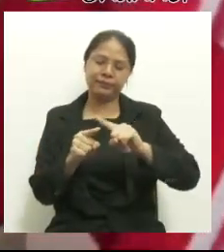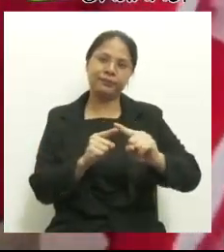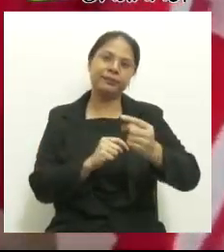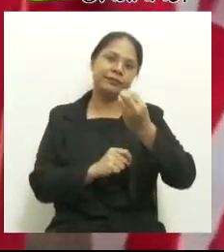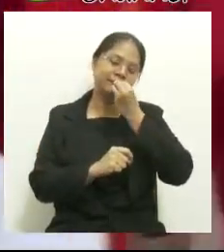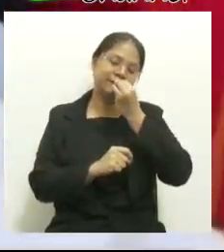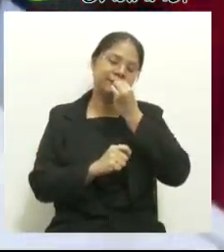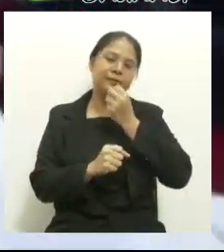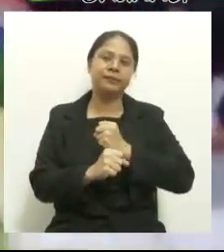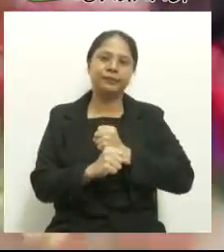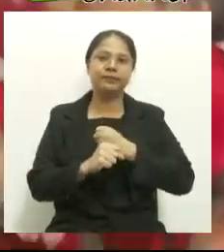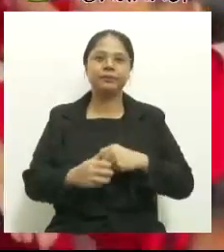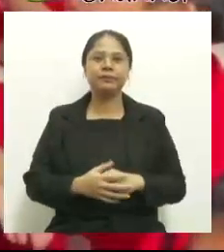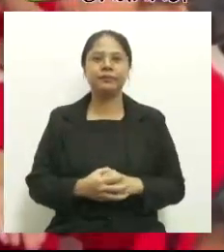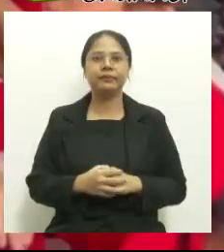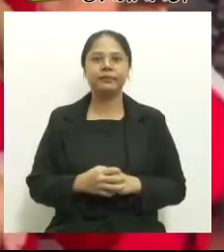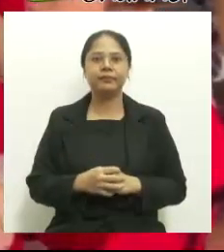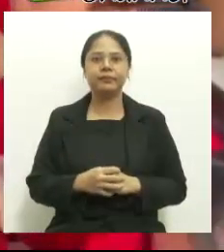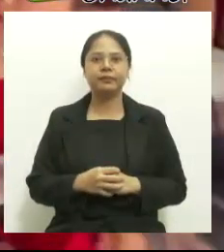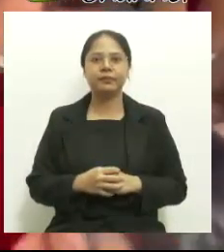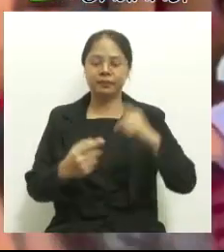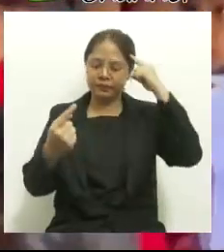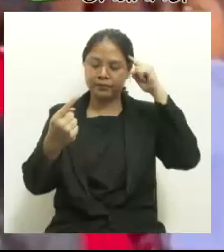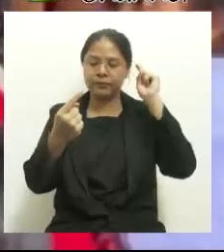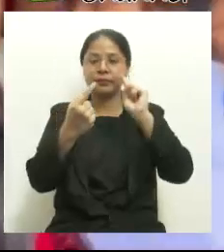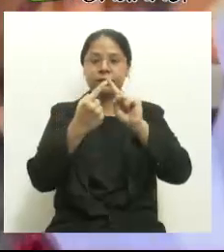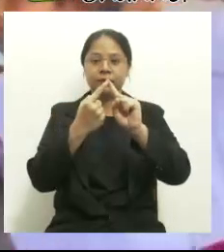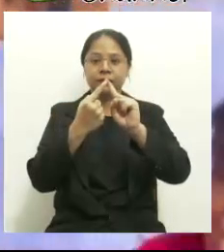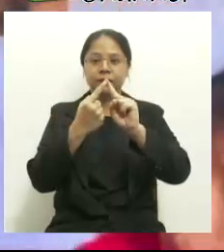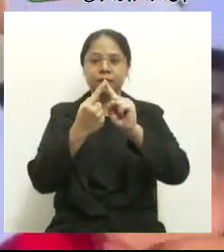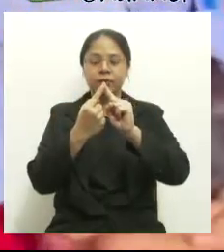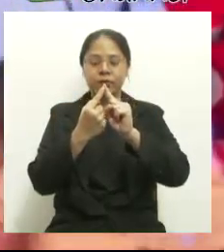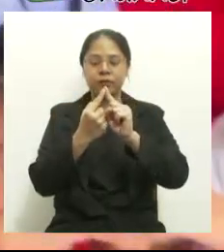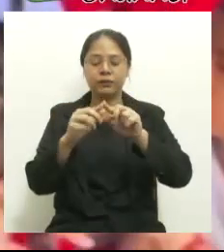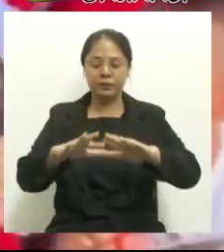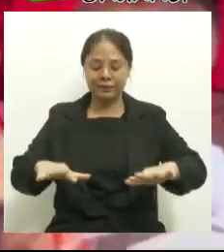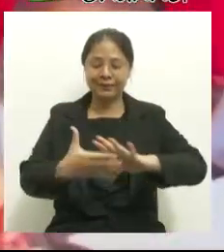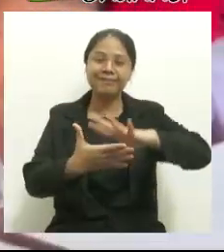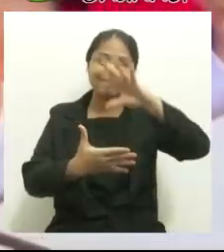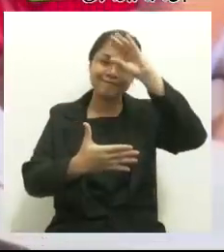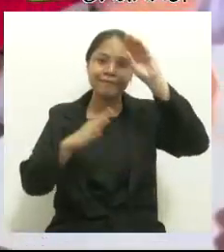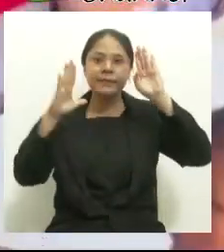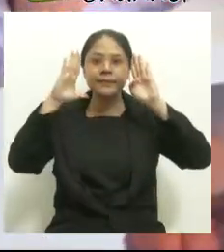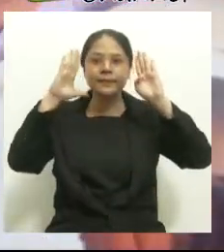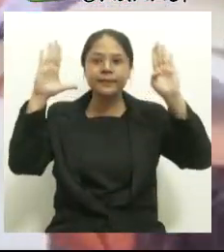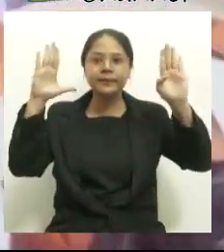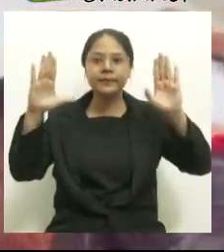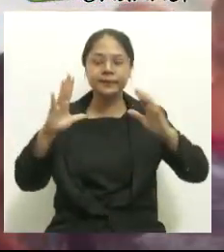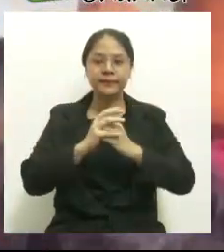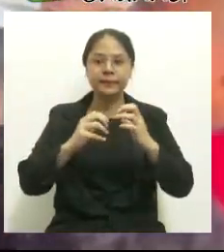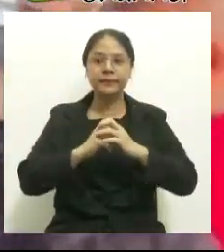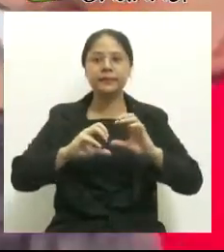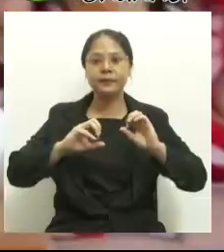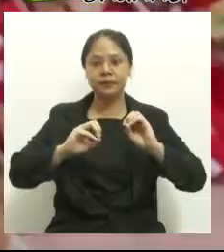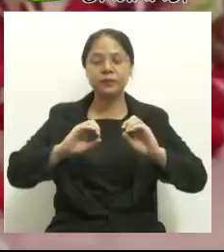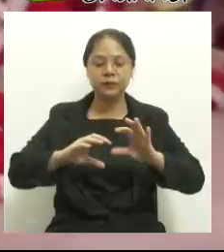างวันวัตถุประสงค์เพื่อพัฒนาผู้เรียนให้มีประสบการณ์ที่ดีในการปลูกผักและเกิด